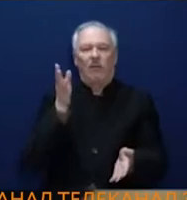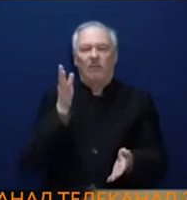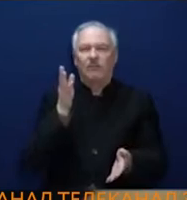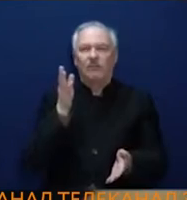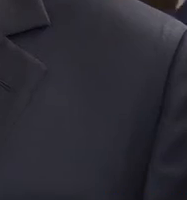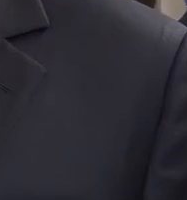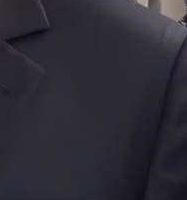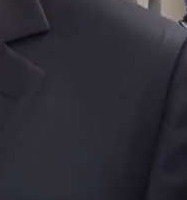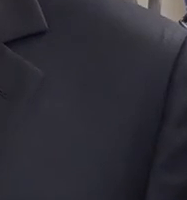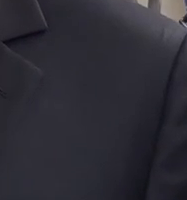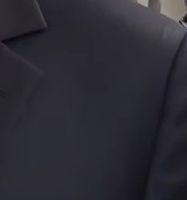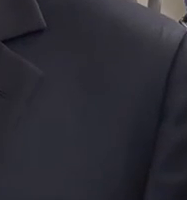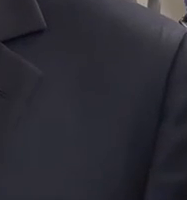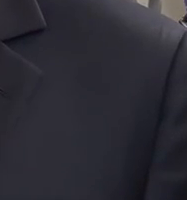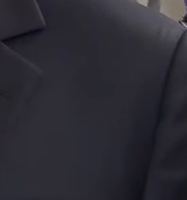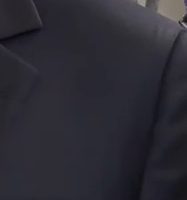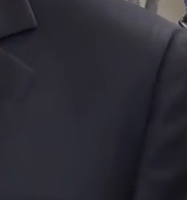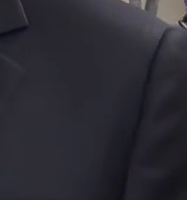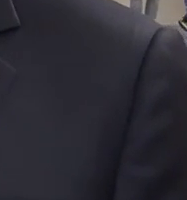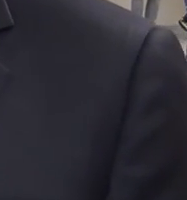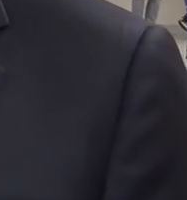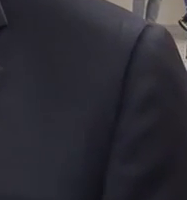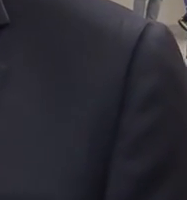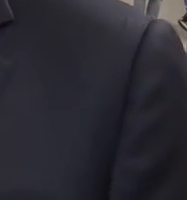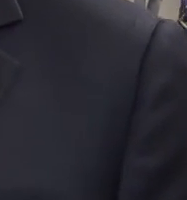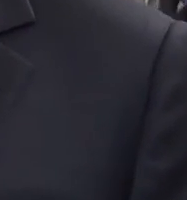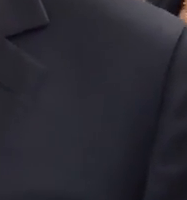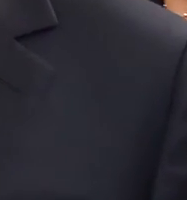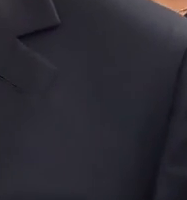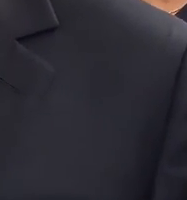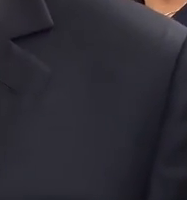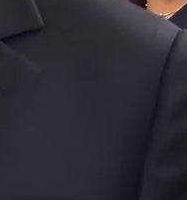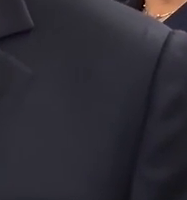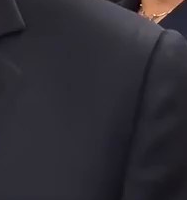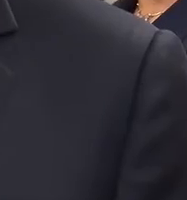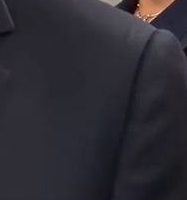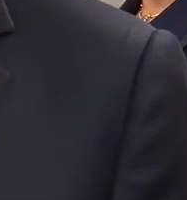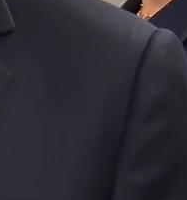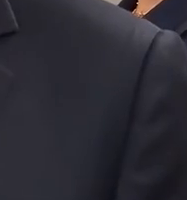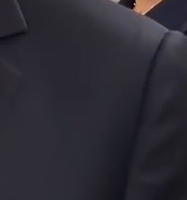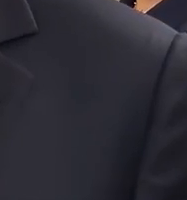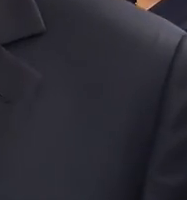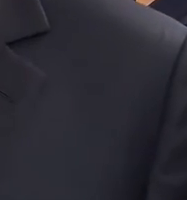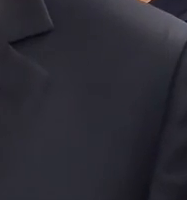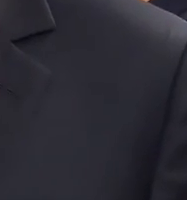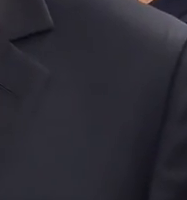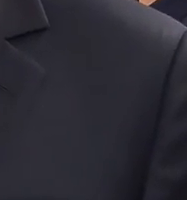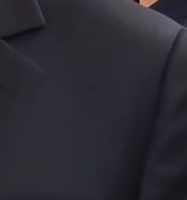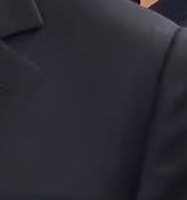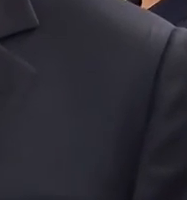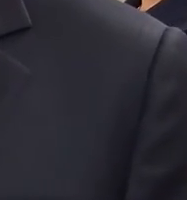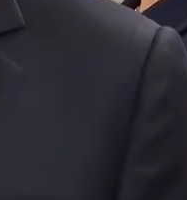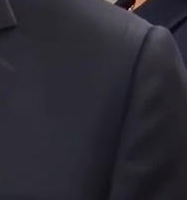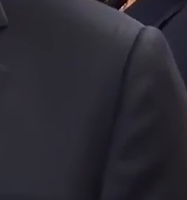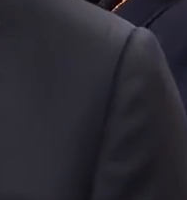немало важных задач. Я сегодня насчитал упоминание Ленинского округа, видного более десятка раз на слайдах там или в тексте. Отрадно, что это